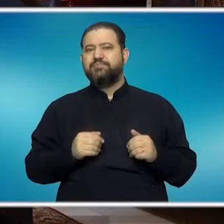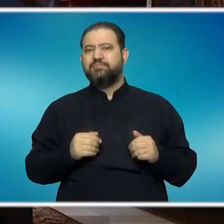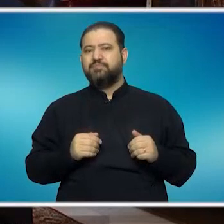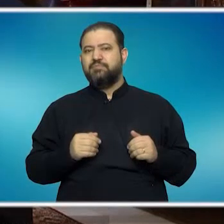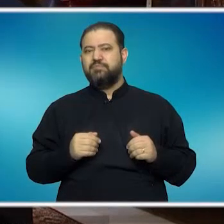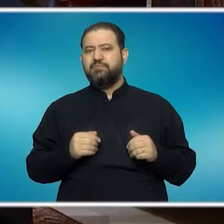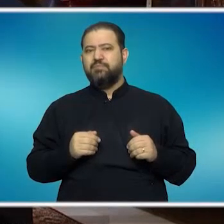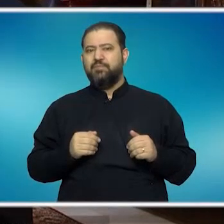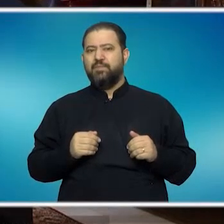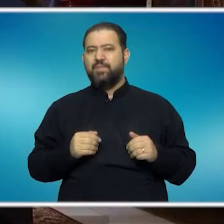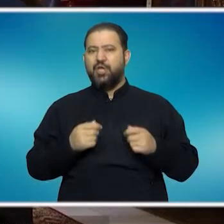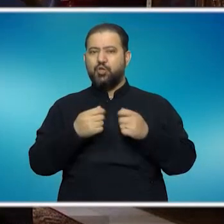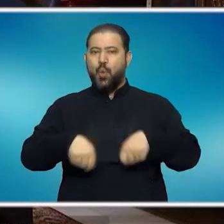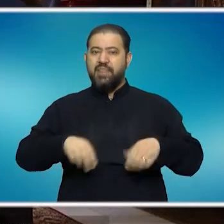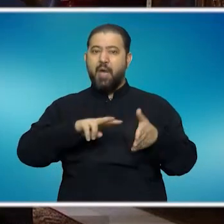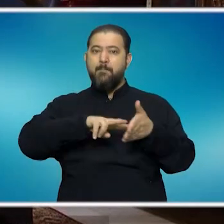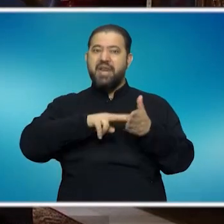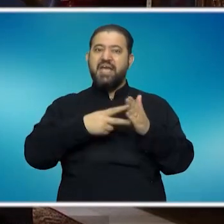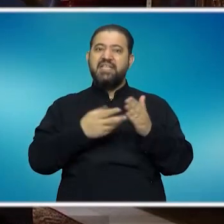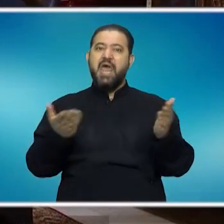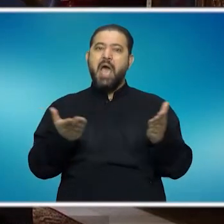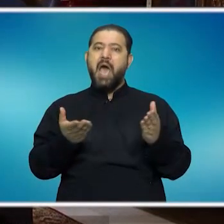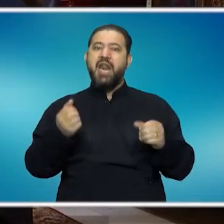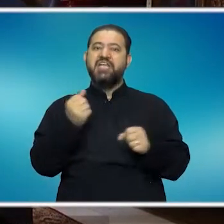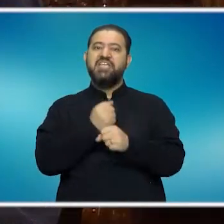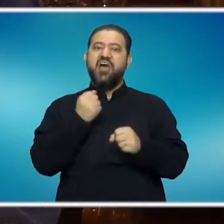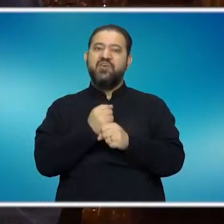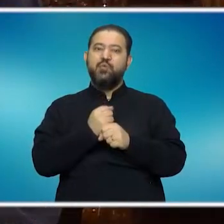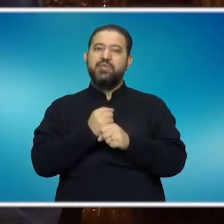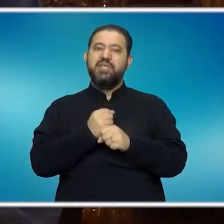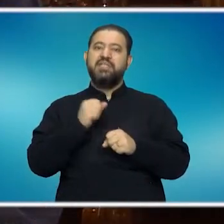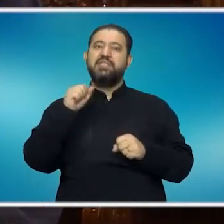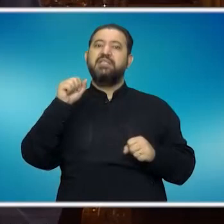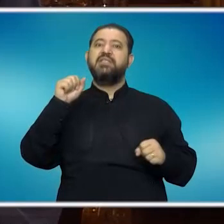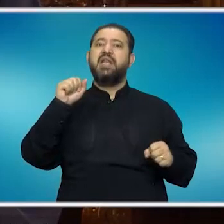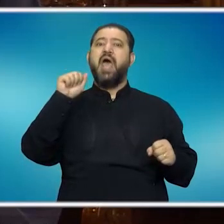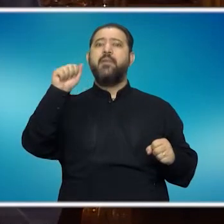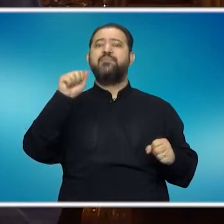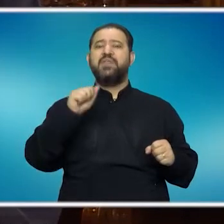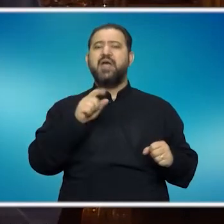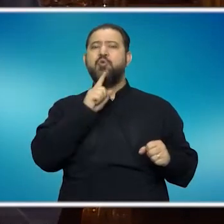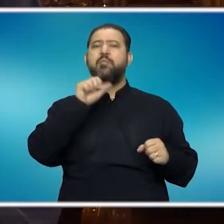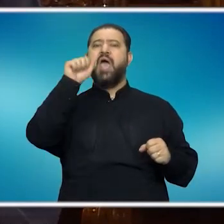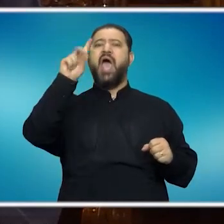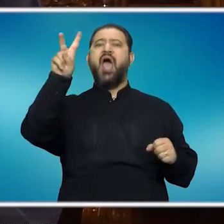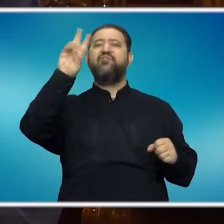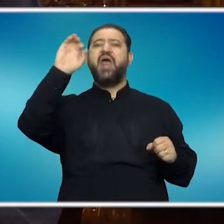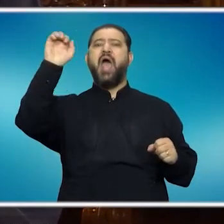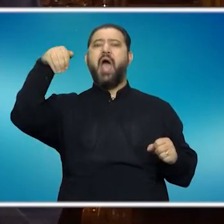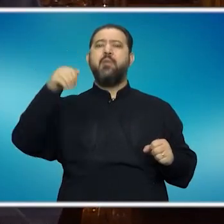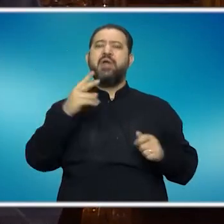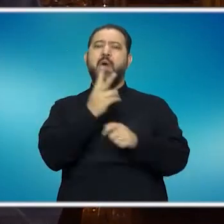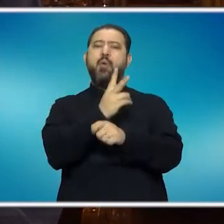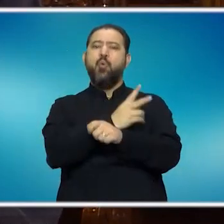așa mai departe, e bine, toată pregătirea care s-a făcut de la Avraam și poporul care s-a tras din el,